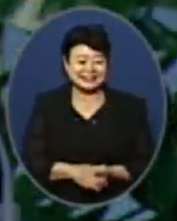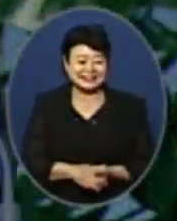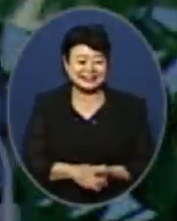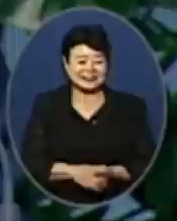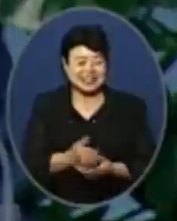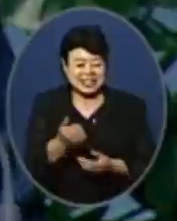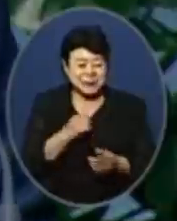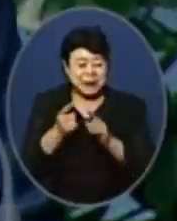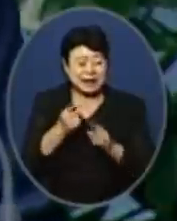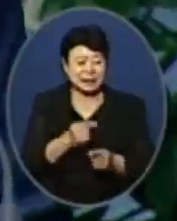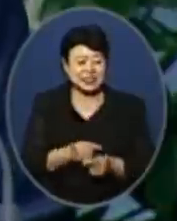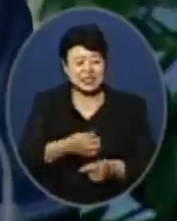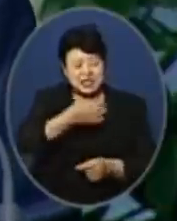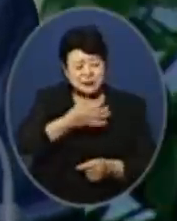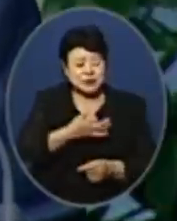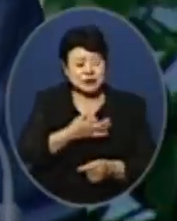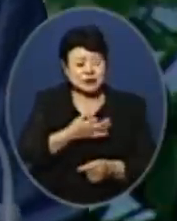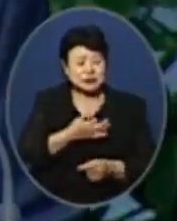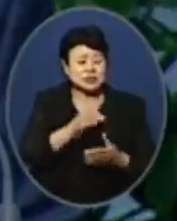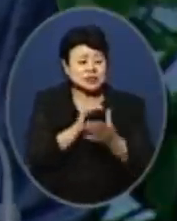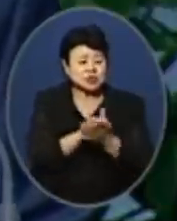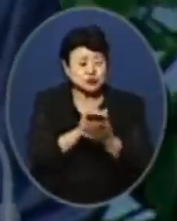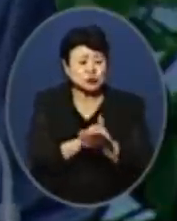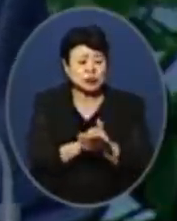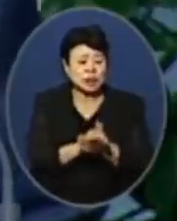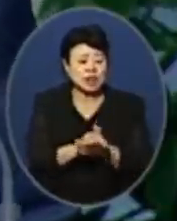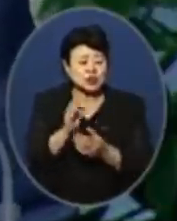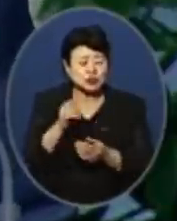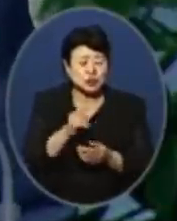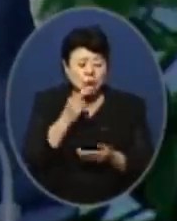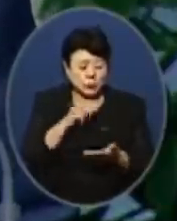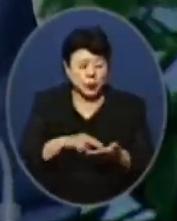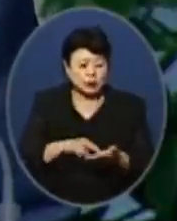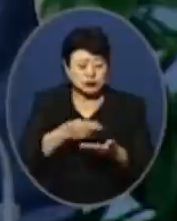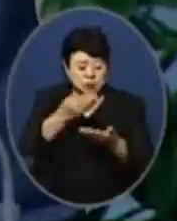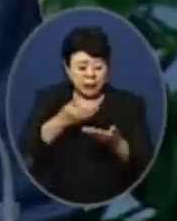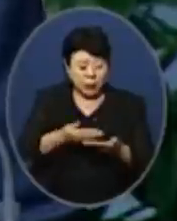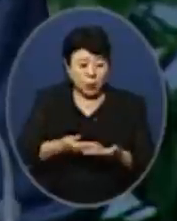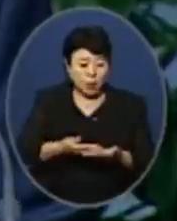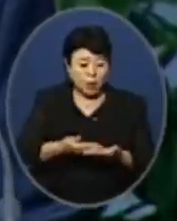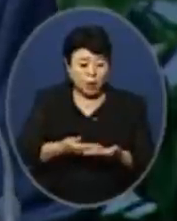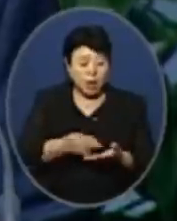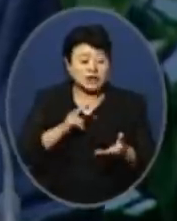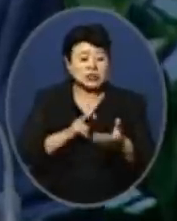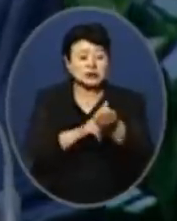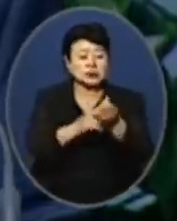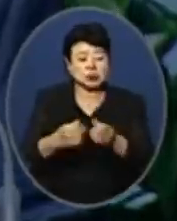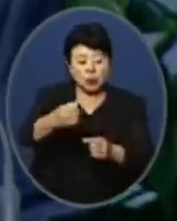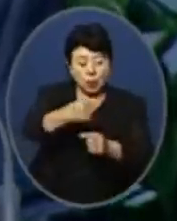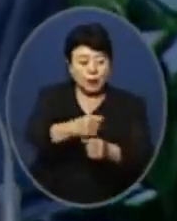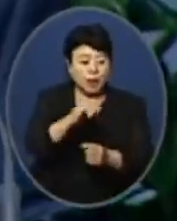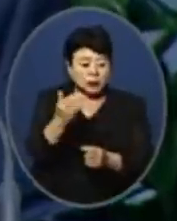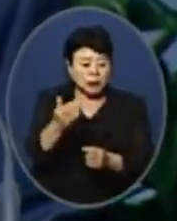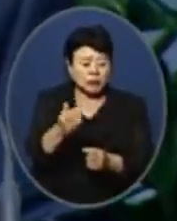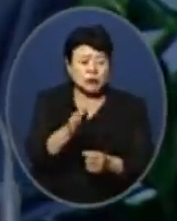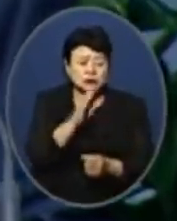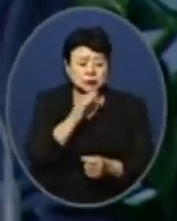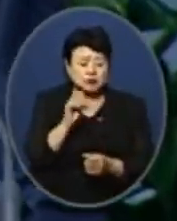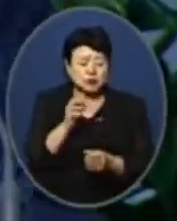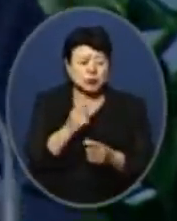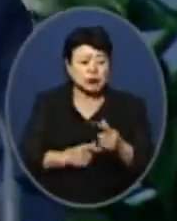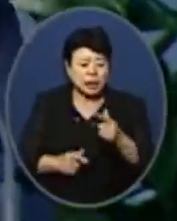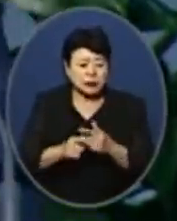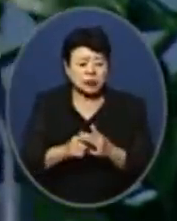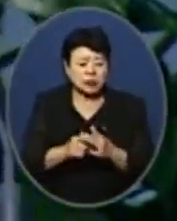바랍니다. 이미 말하기도 힘들었던 프레드릭은 루터의 편지를 받고 기적적으로 회복했으며 실제로